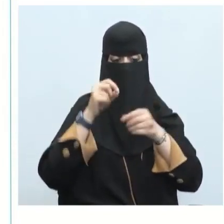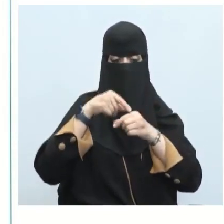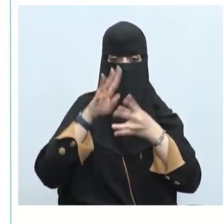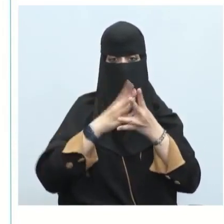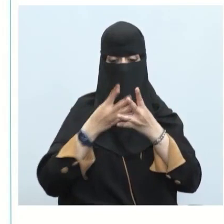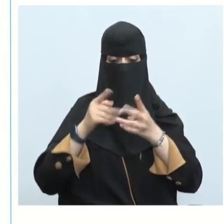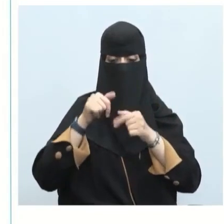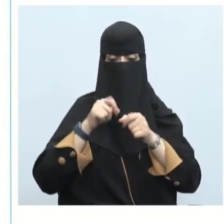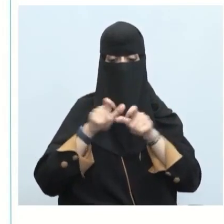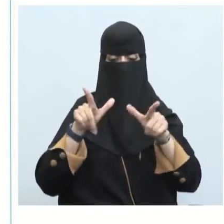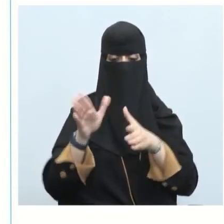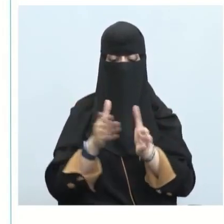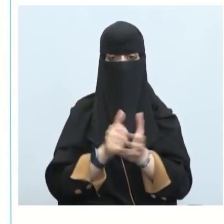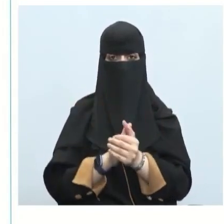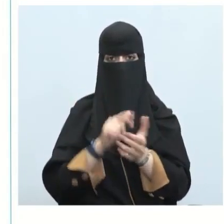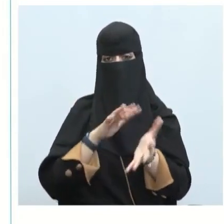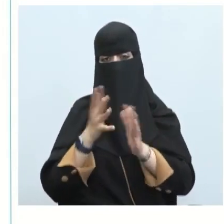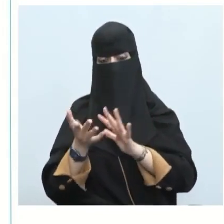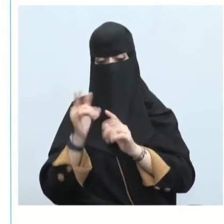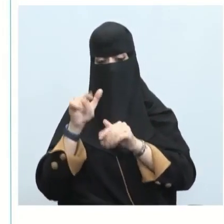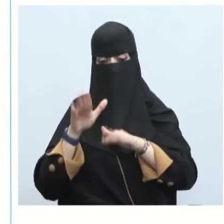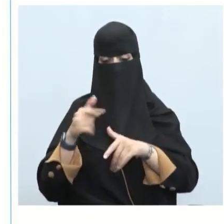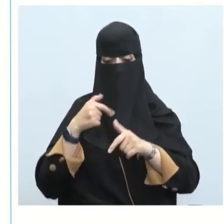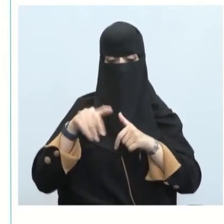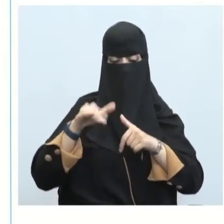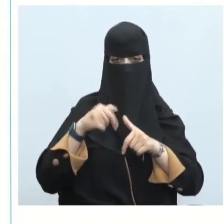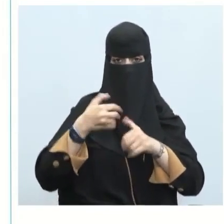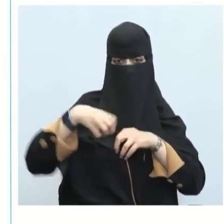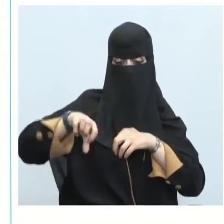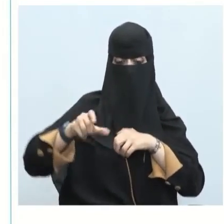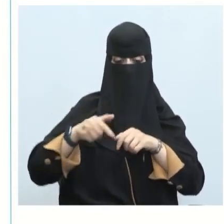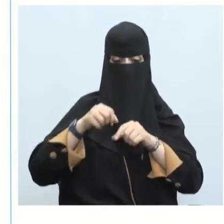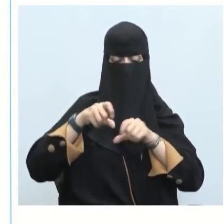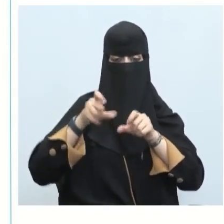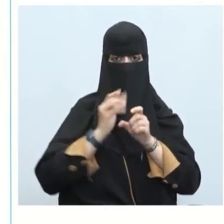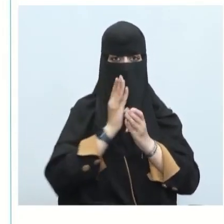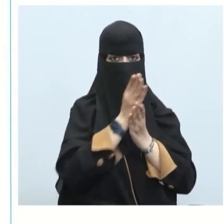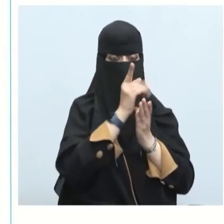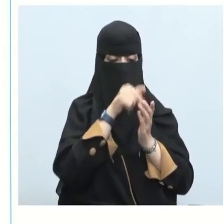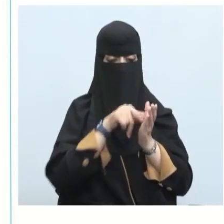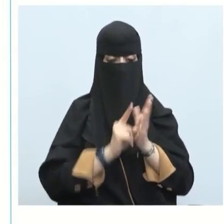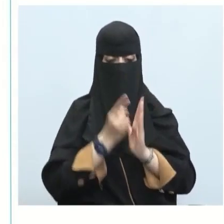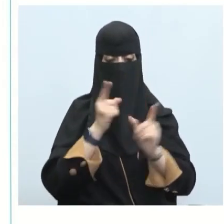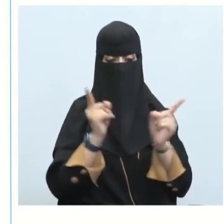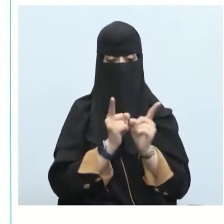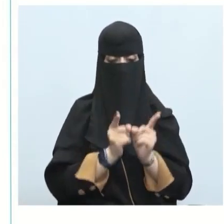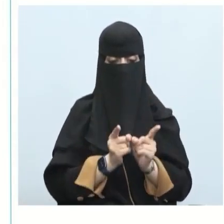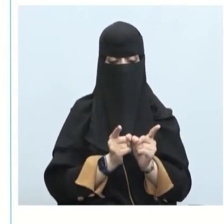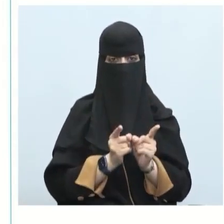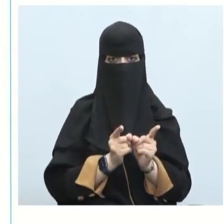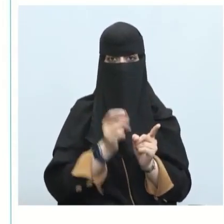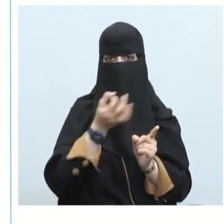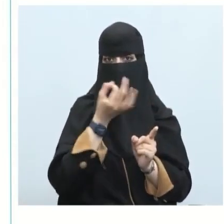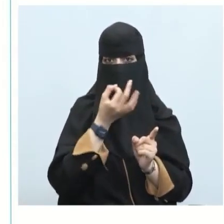جدول النشر او من خلال تجنب النشر عن منتجاتك والاتجاه الى التحدث عن